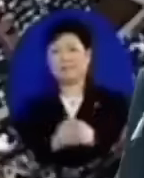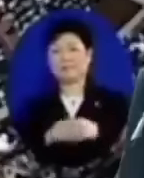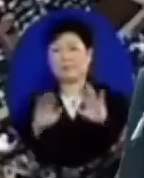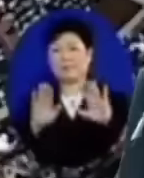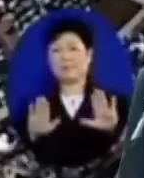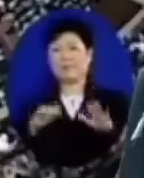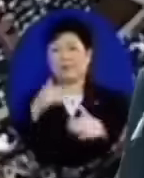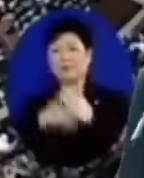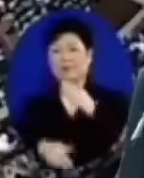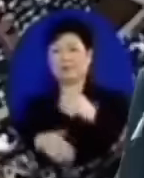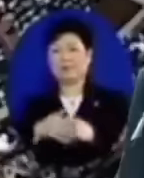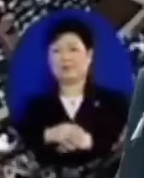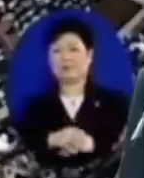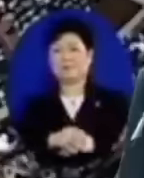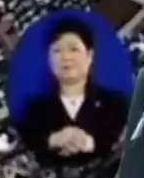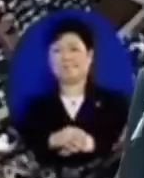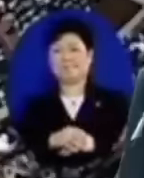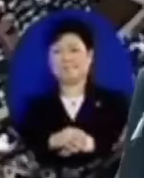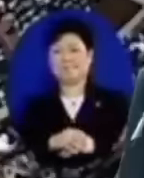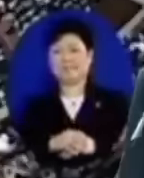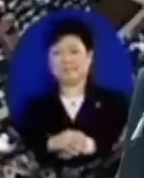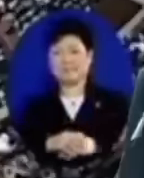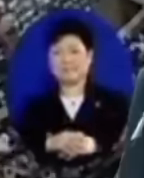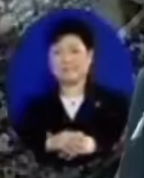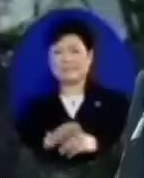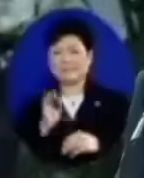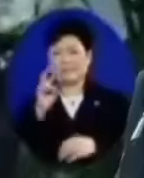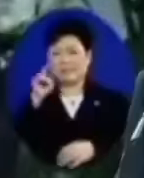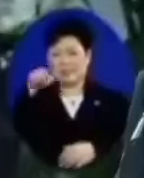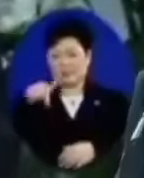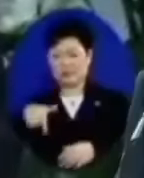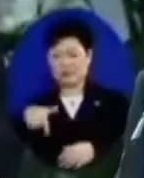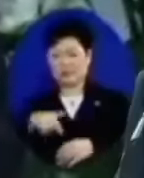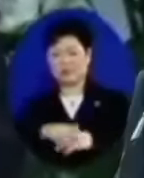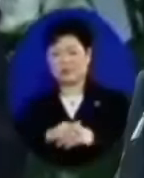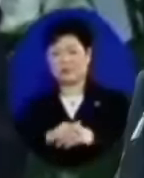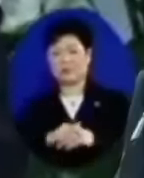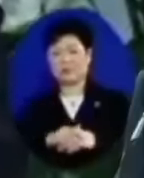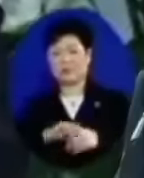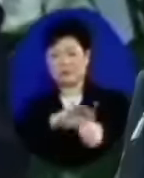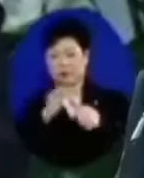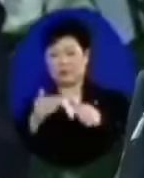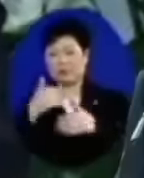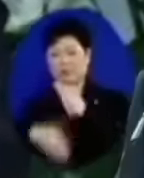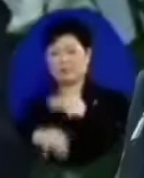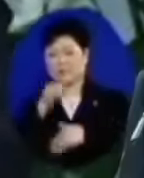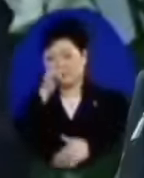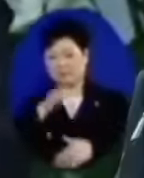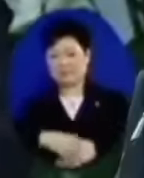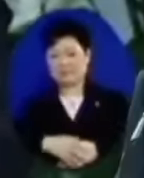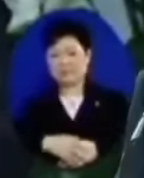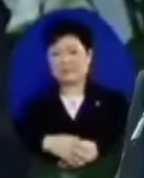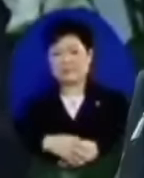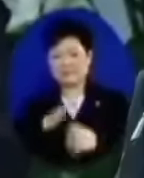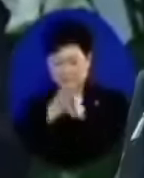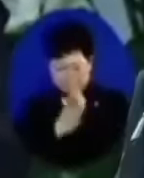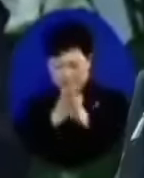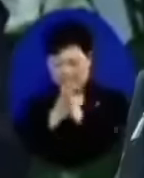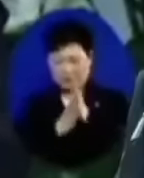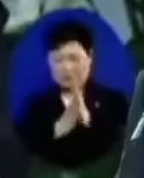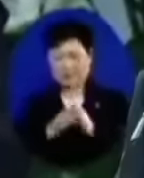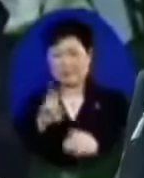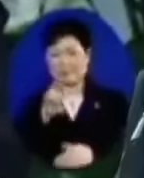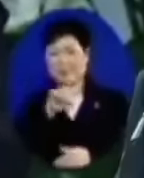오늘도 남아있는 것입니다. 유교의 공자도 죽어 무덤이 오늘도 남아있는 것입니다. 이슬람의